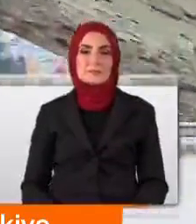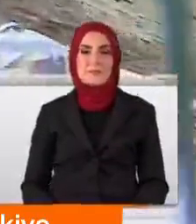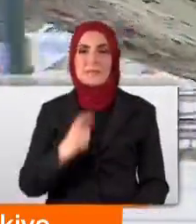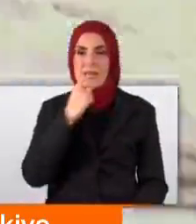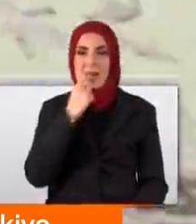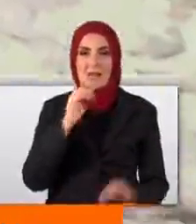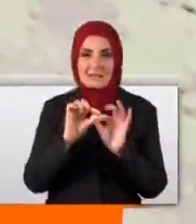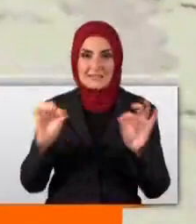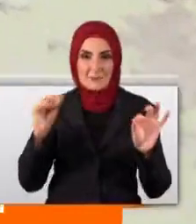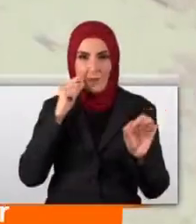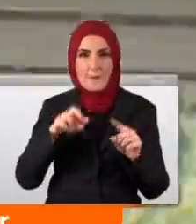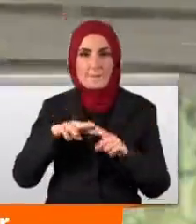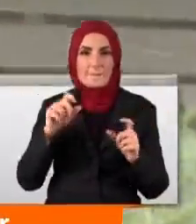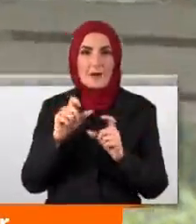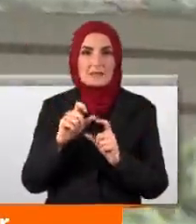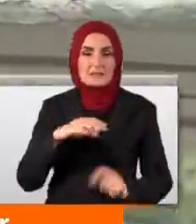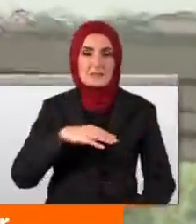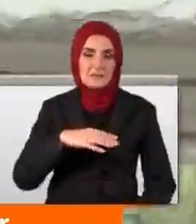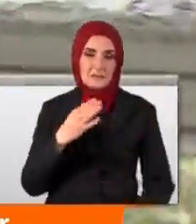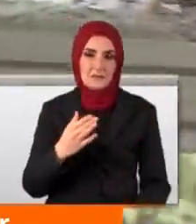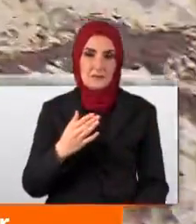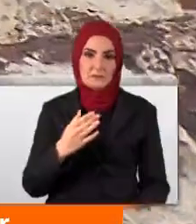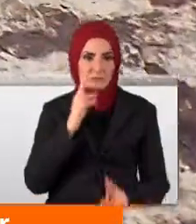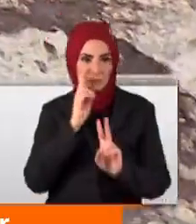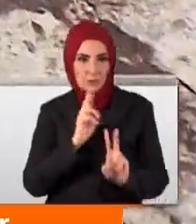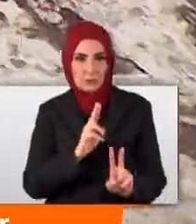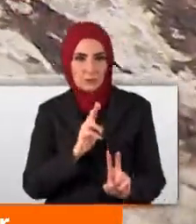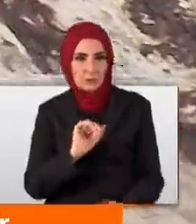demirleri paslı. Görüntüsü ürkütücü.